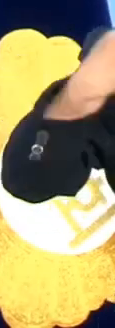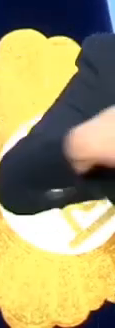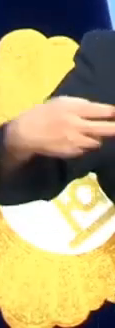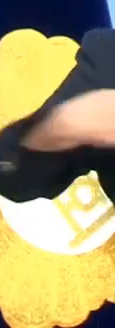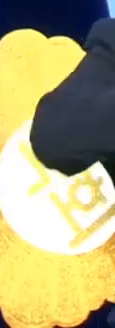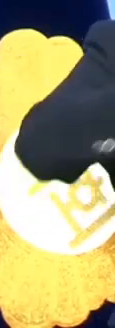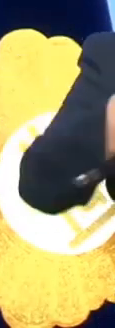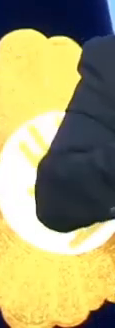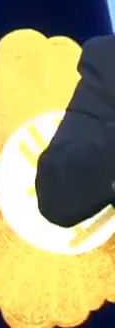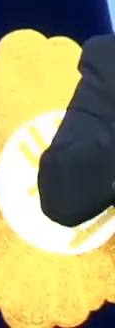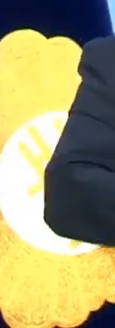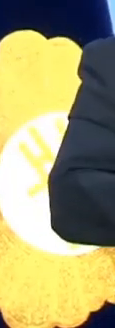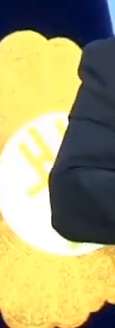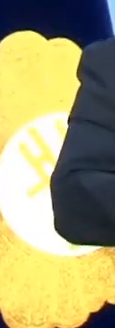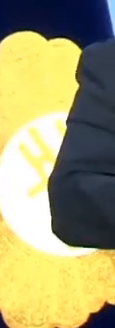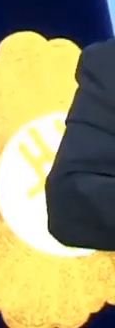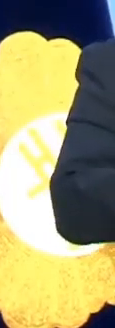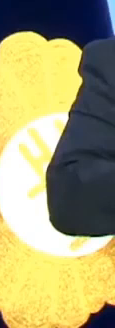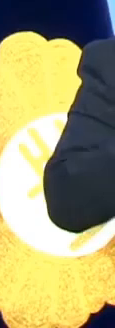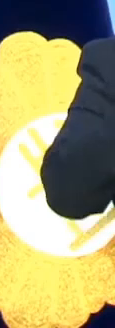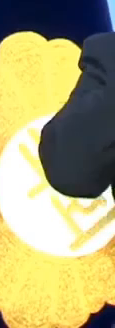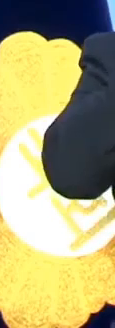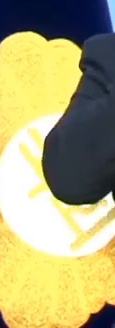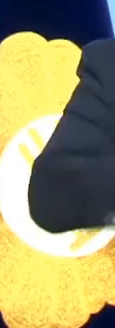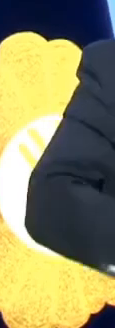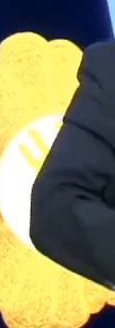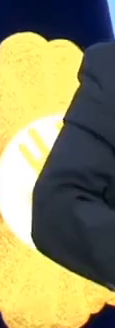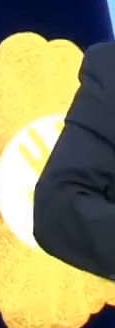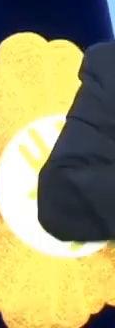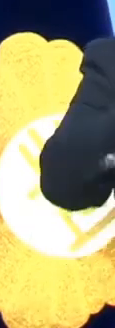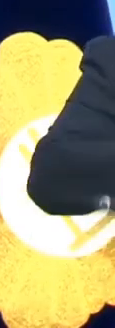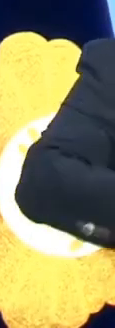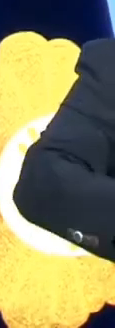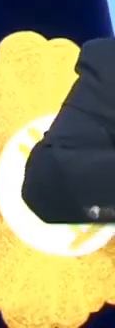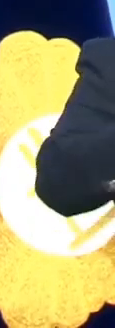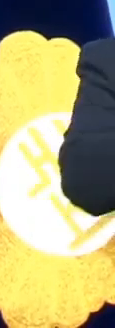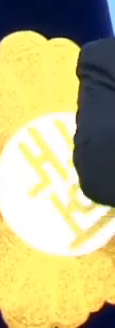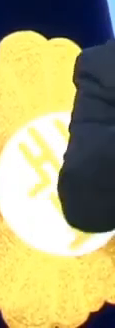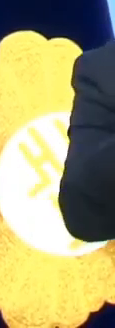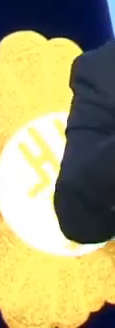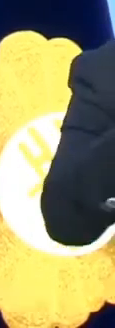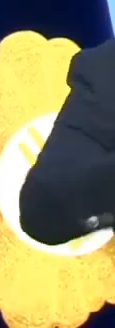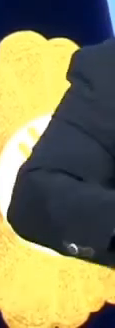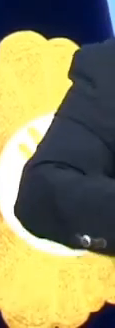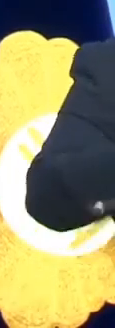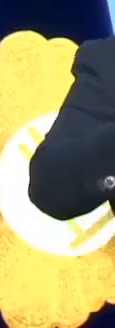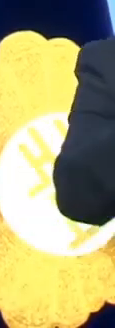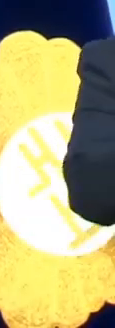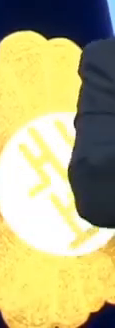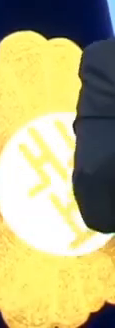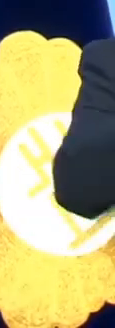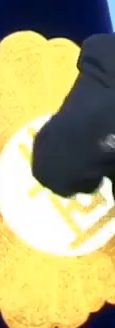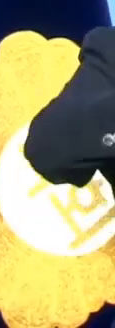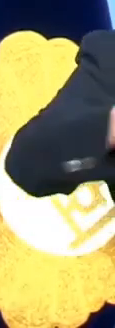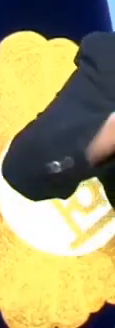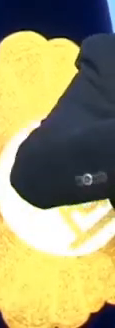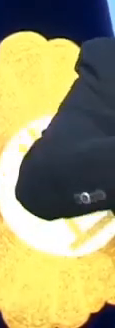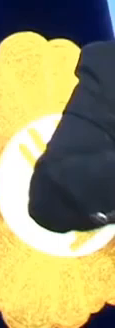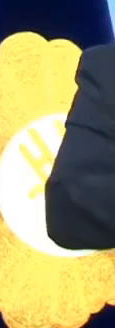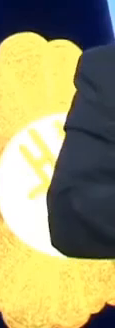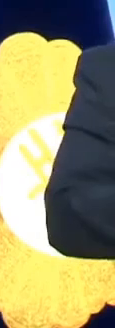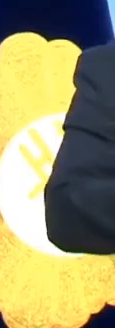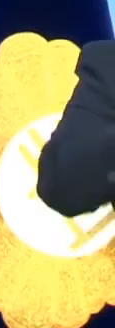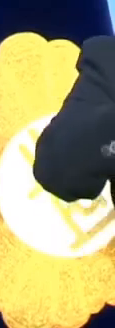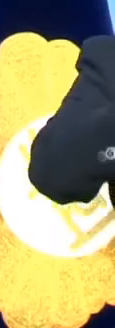분석하고 그 시사점을 살펴보았다 합니다 다목 10 10 8월 13일에는 성평등 국제 주소의 함의와